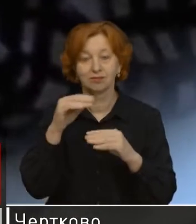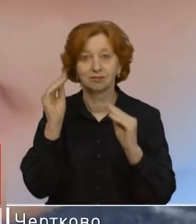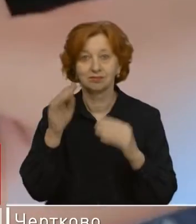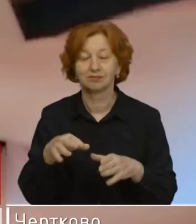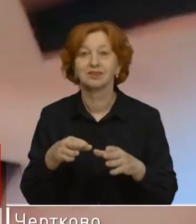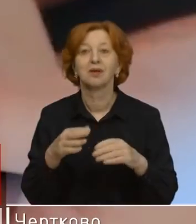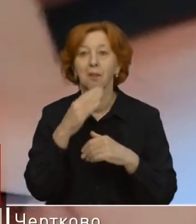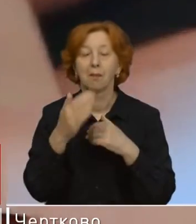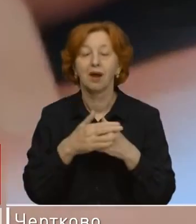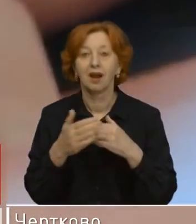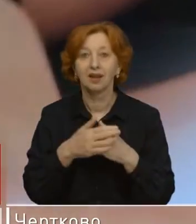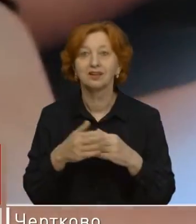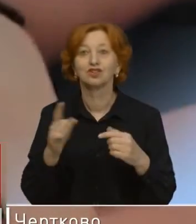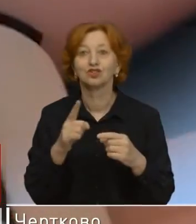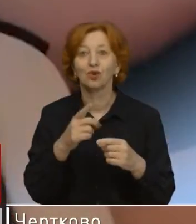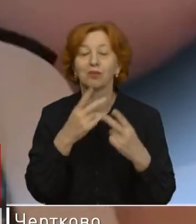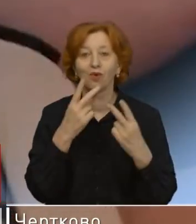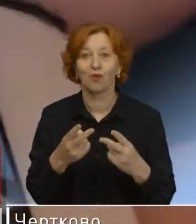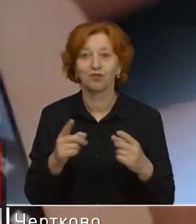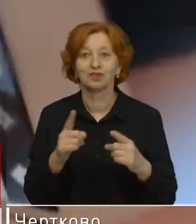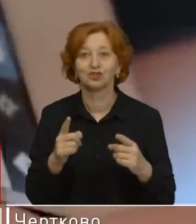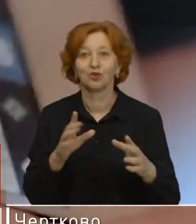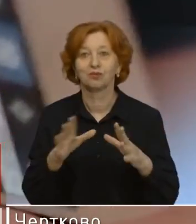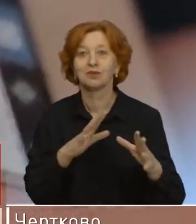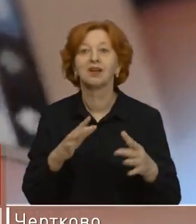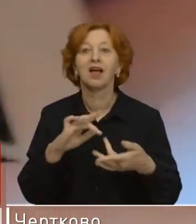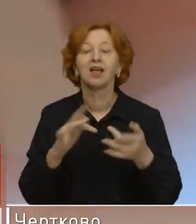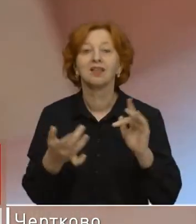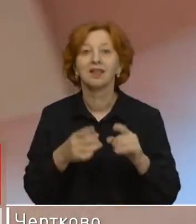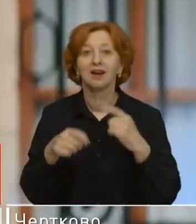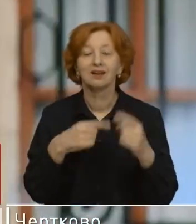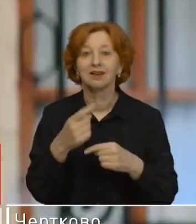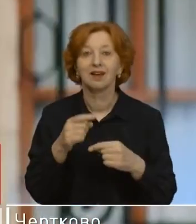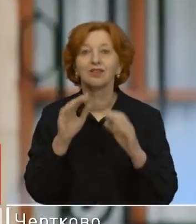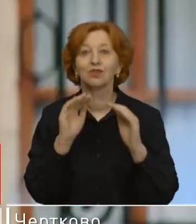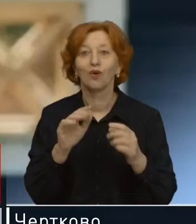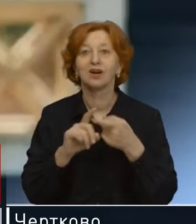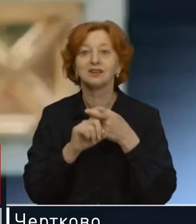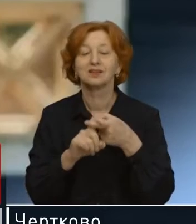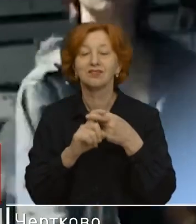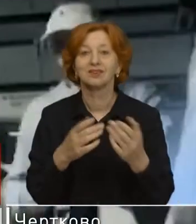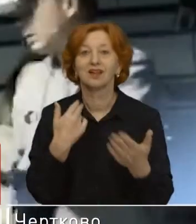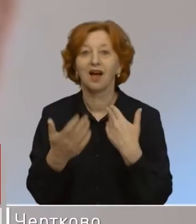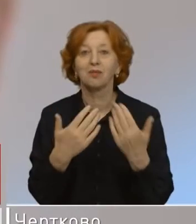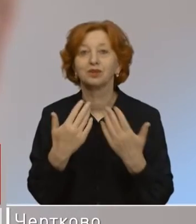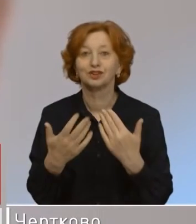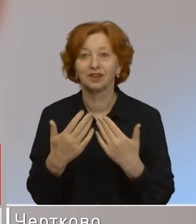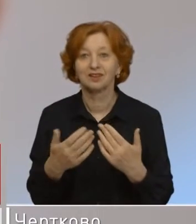и близким. Чувствуете дискомфорт, если у вас нет доступа в интернет, а ваша самооценка зависит от общения в